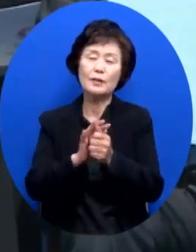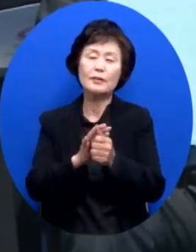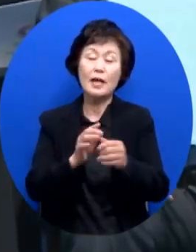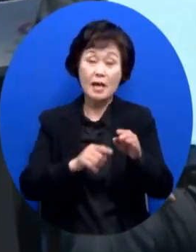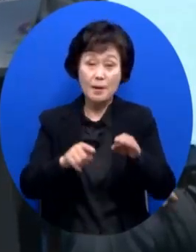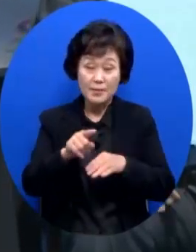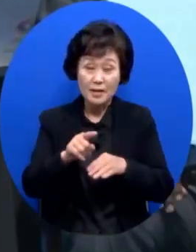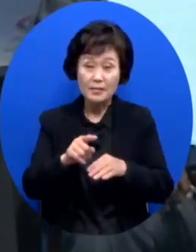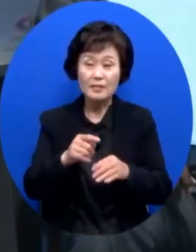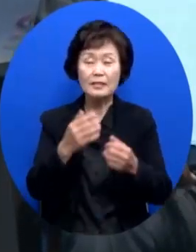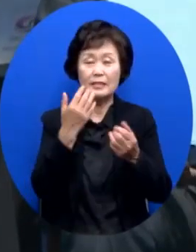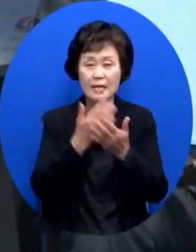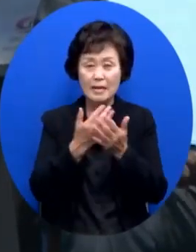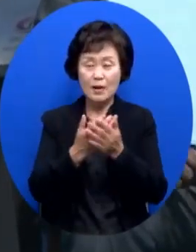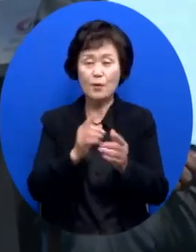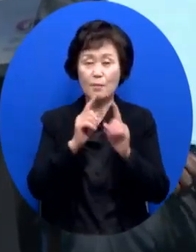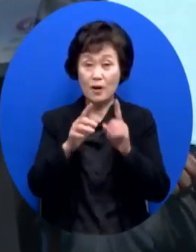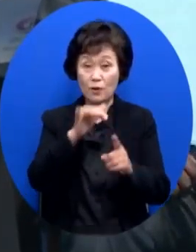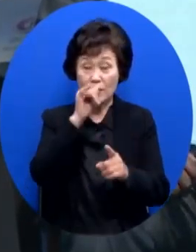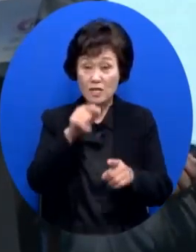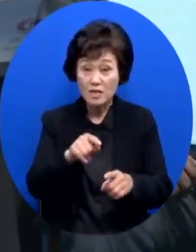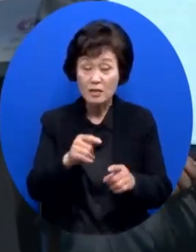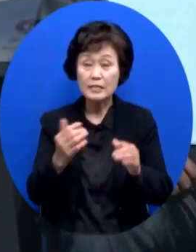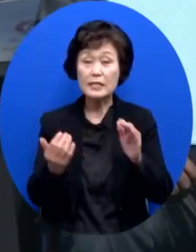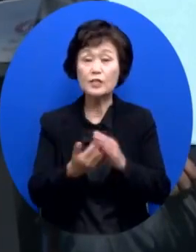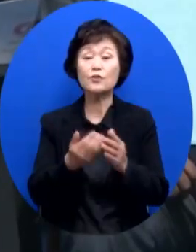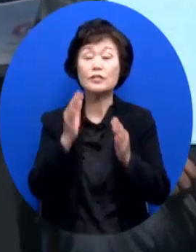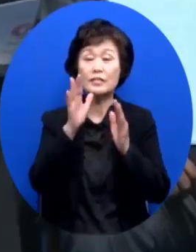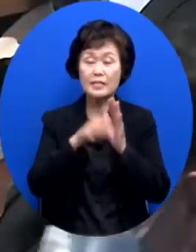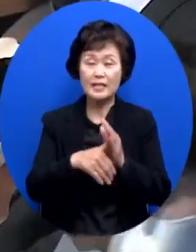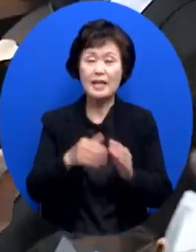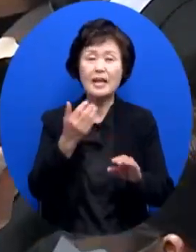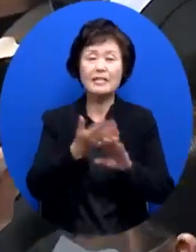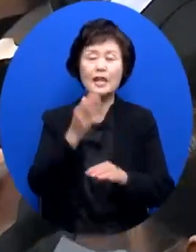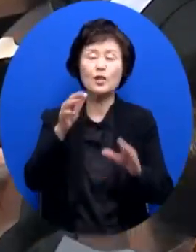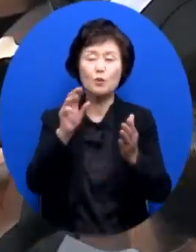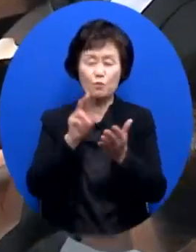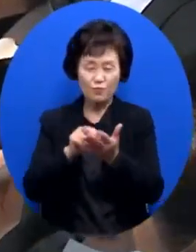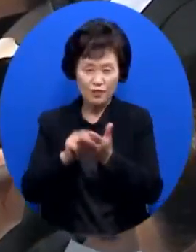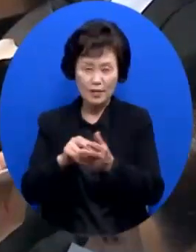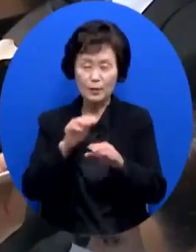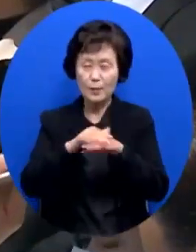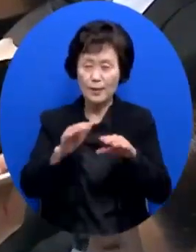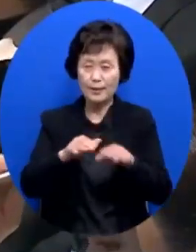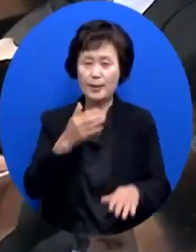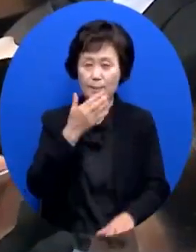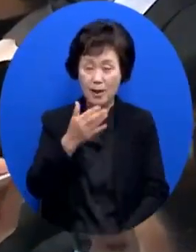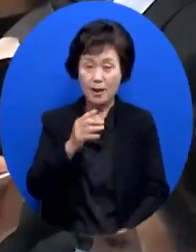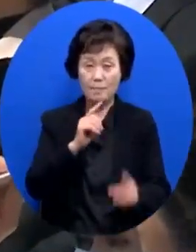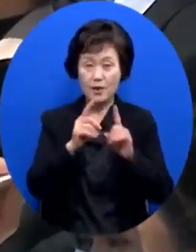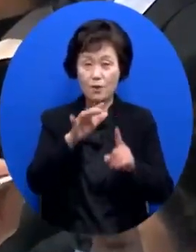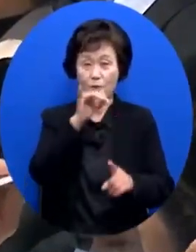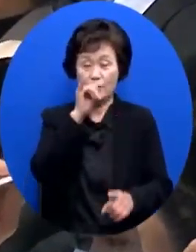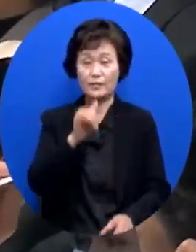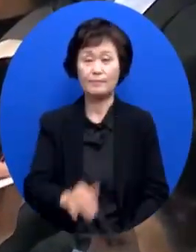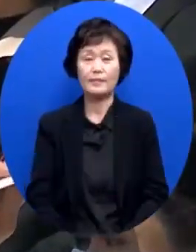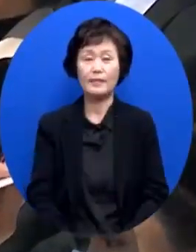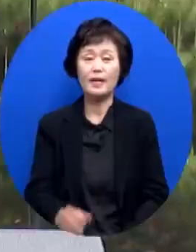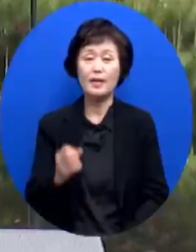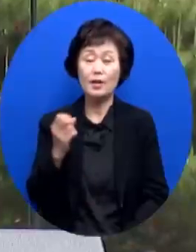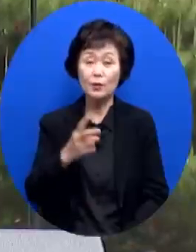이걸 완수해야 다른 여러 정책을 현실화하는 길이 열릴 것이라고 얘기했습니다. 정종훈 연세대